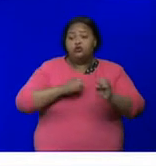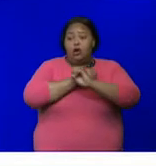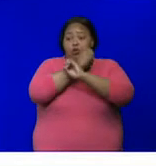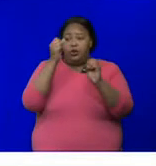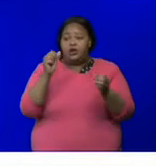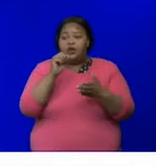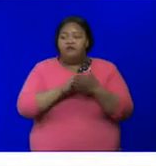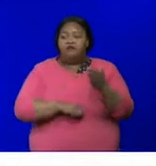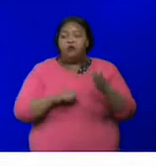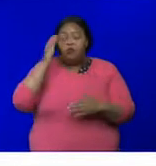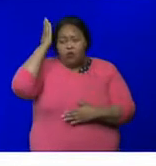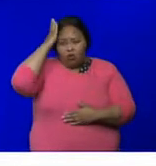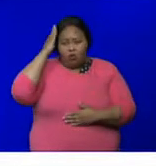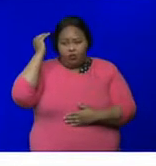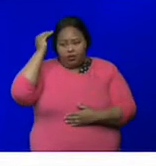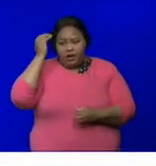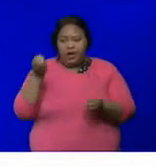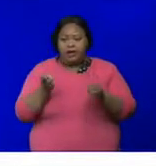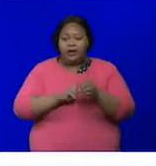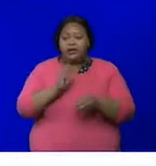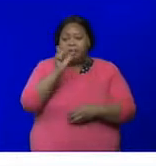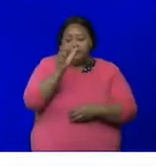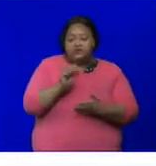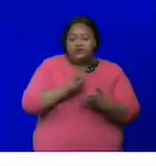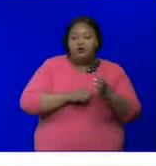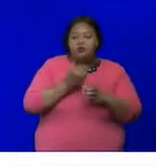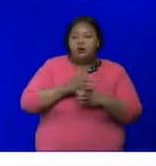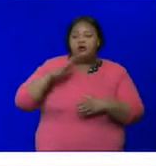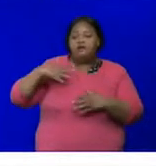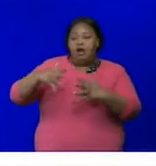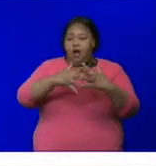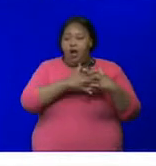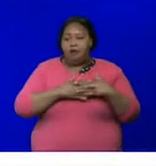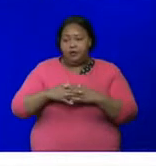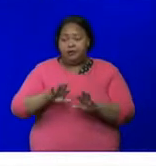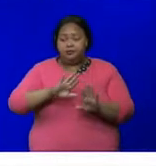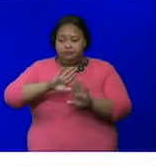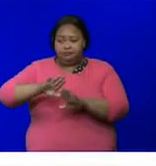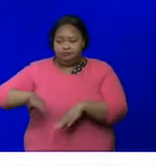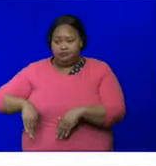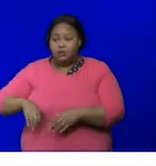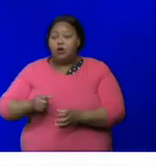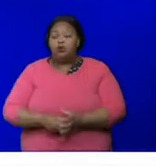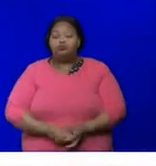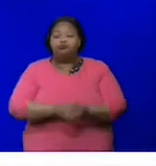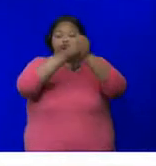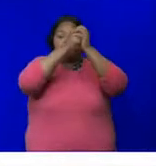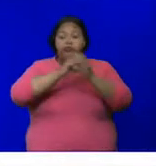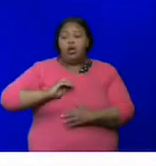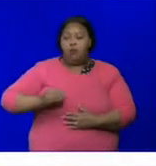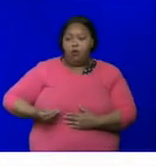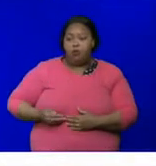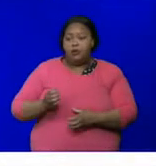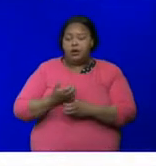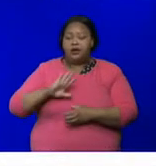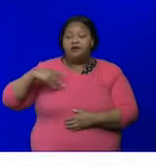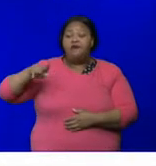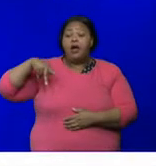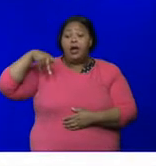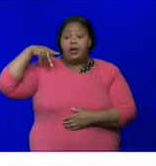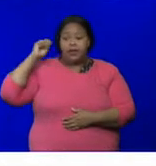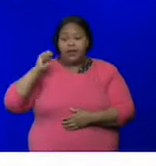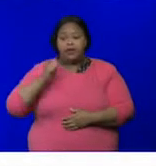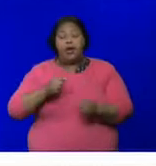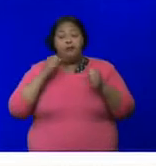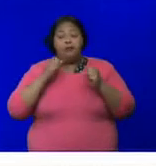kanye no-Jason Brooksby waseveni lase-Melika. Enzebeni ye-Volleyball World Championships yabomake livele eKenya selitimisele ukuthi